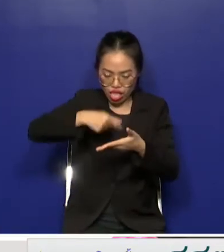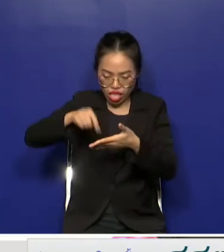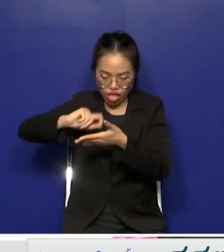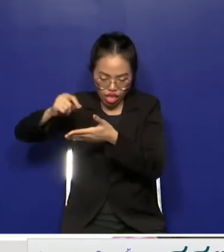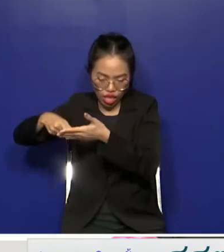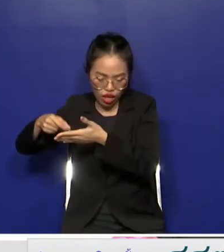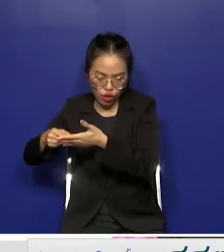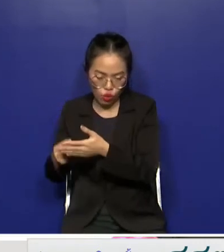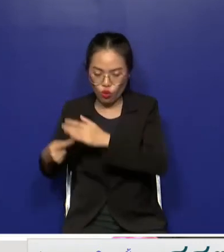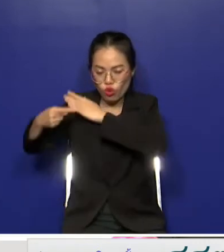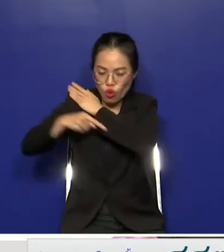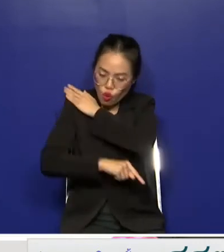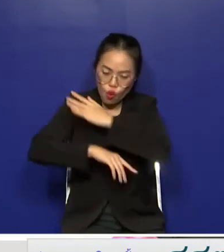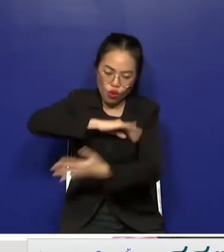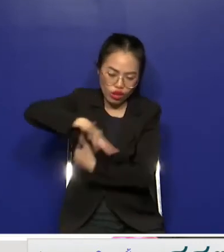กงยกหนวยทาทาน